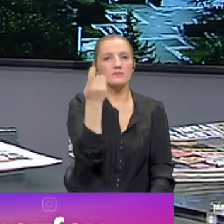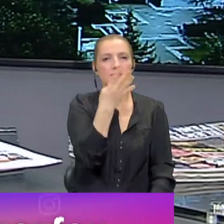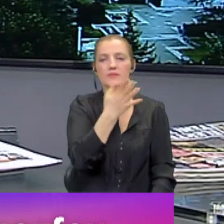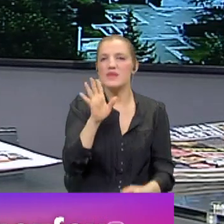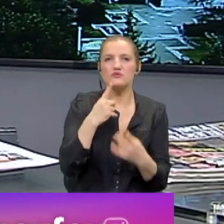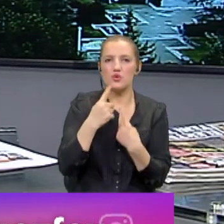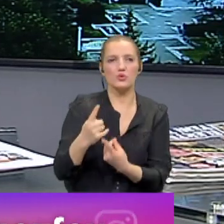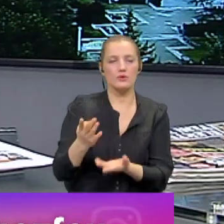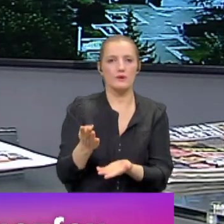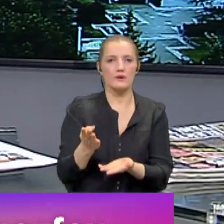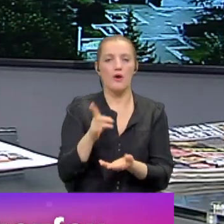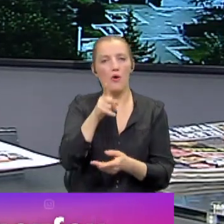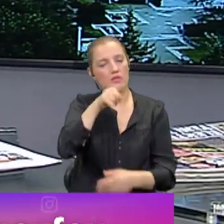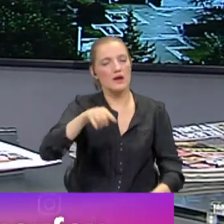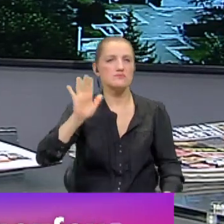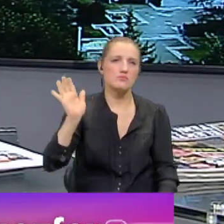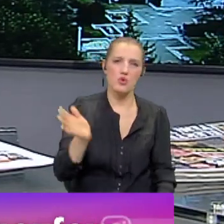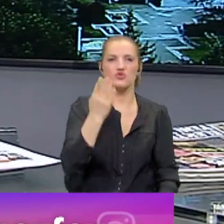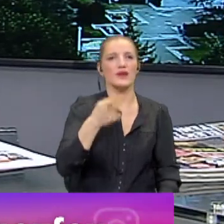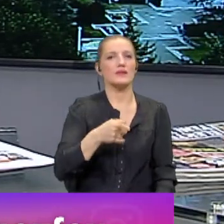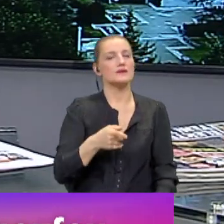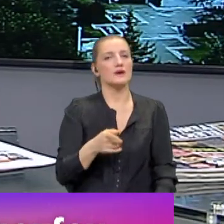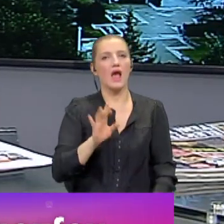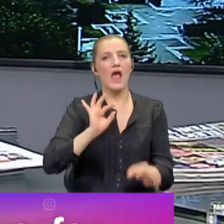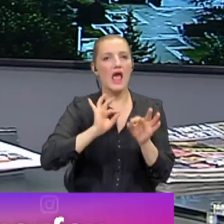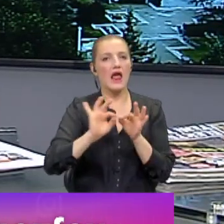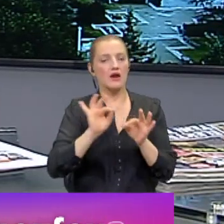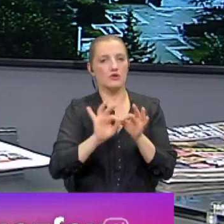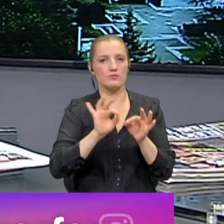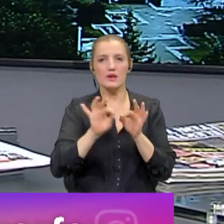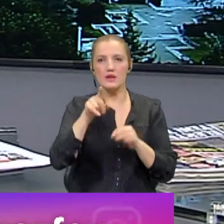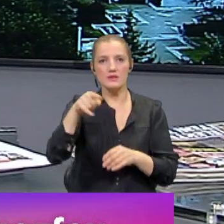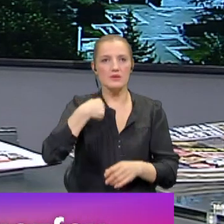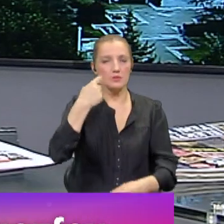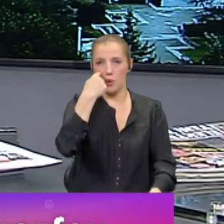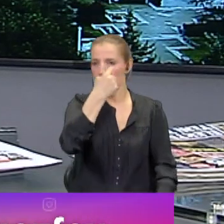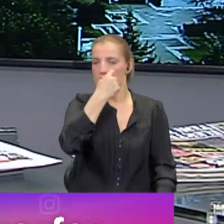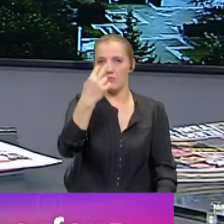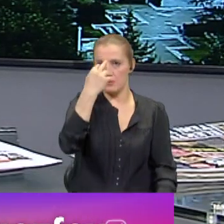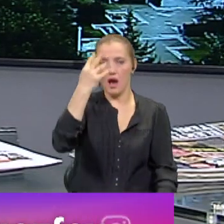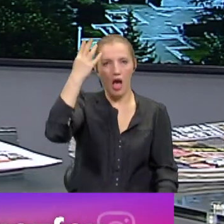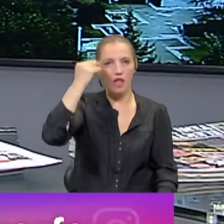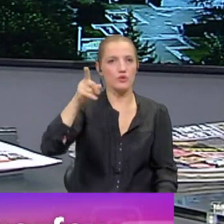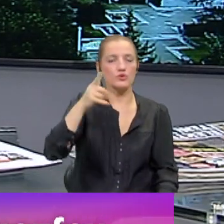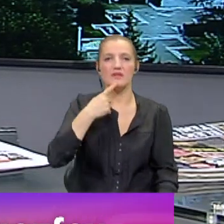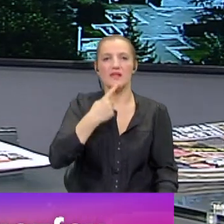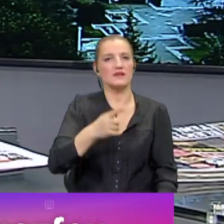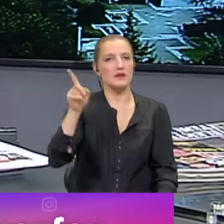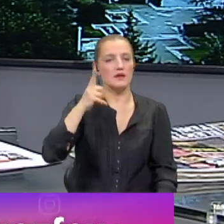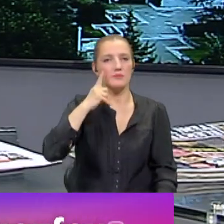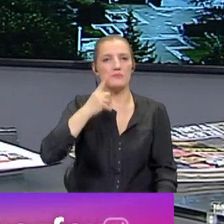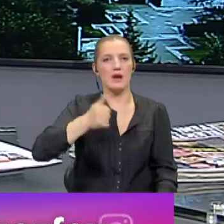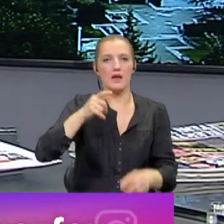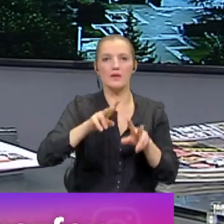ne söylüyor ama onlara Boş verin ekonomiye benim gözlerinden anlayabilirsiniz diyordu ya Sayın Bakan